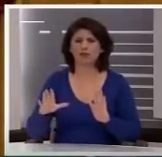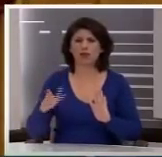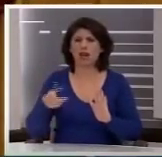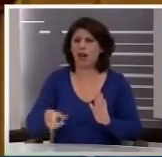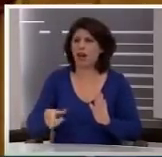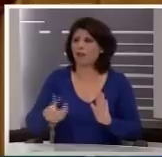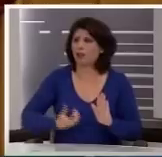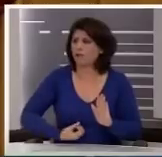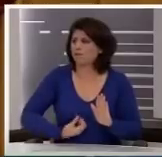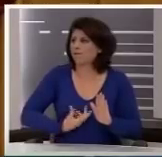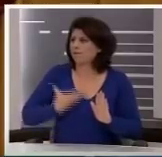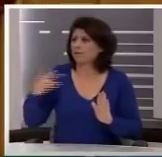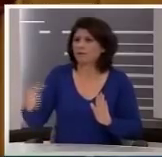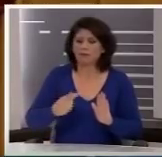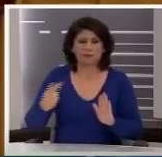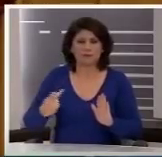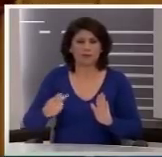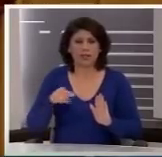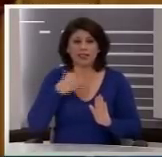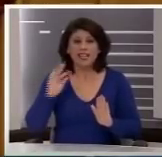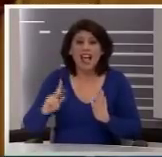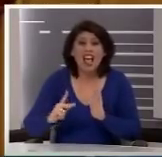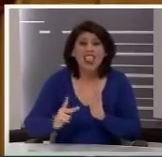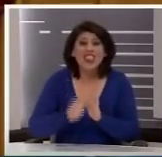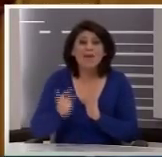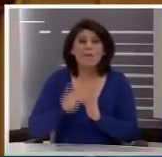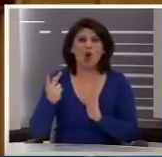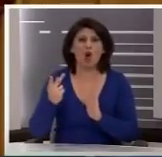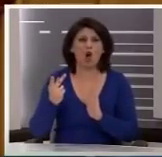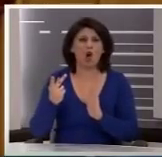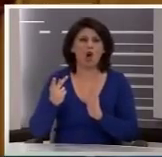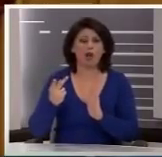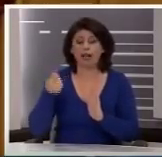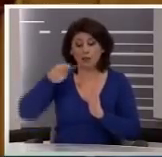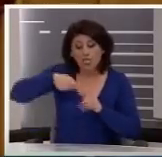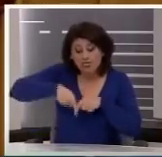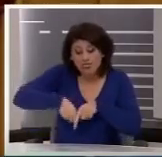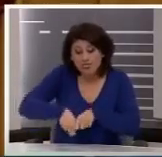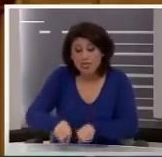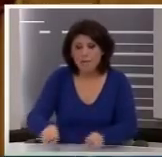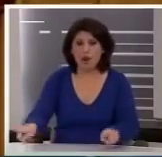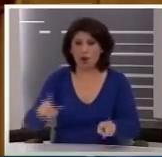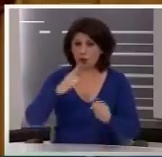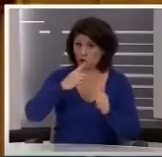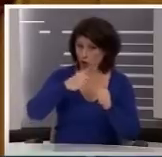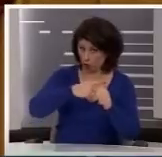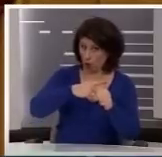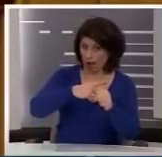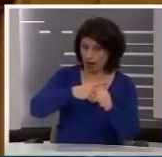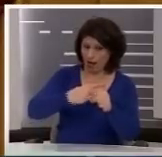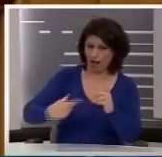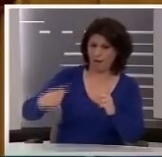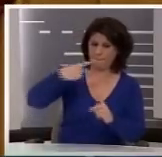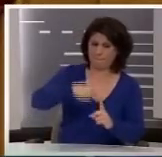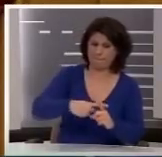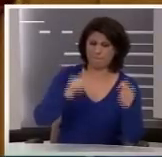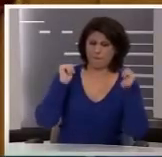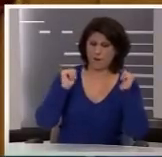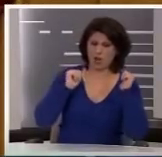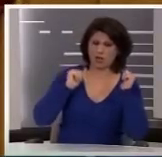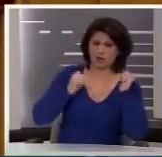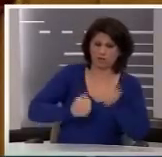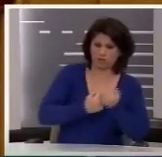Ξέρετε γιατί? Γιατί συνιστούν διπλό. Έχουν διτό χαρακτήρα. Ένα προνομιακό υπέρ των υπουργών και